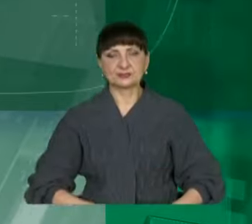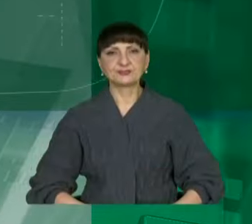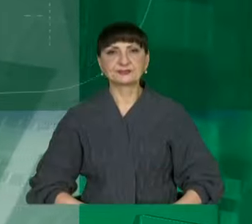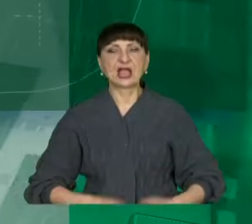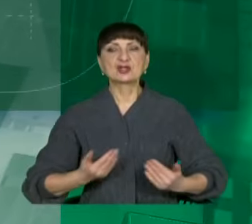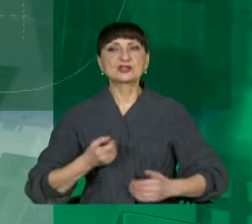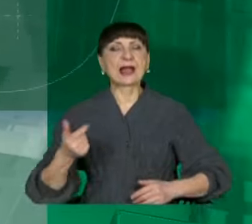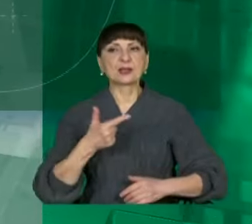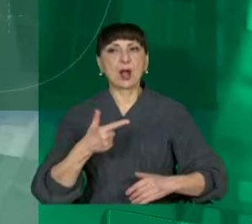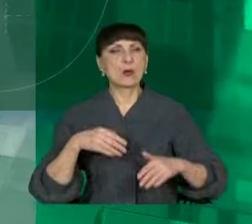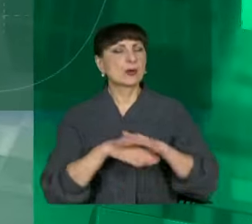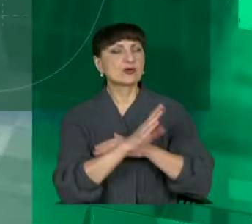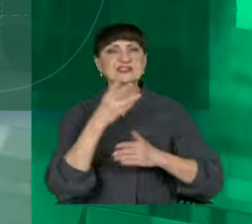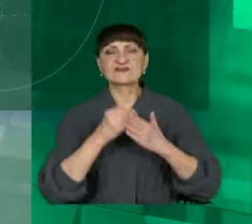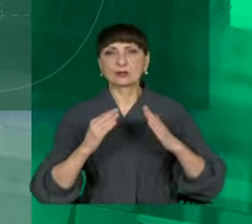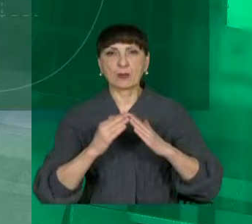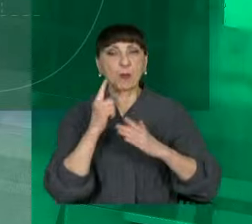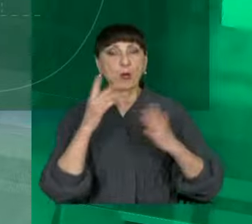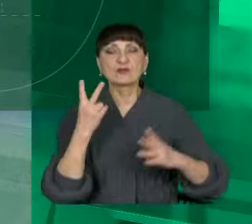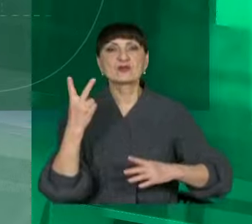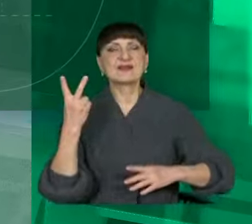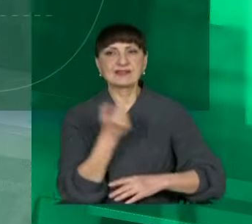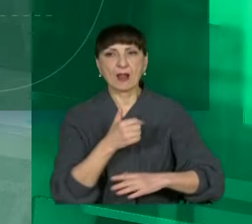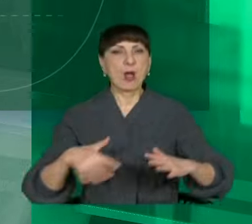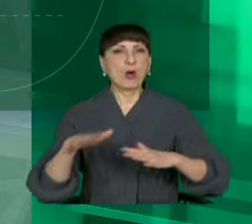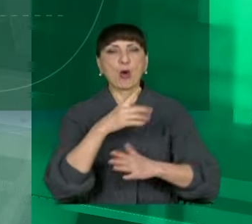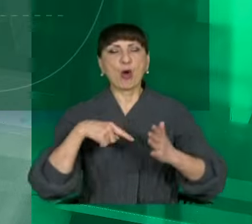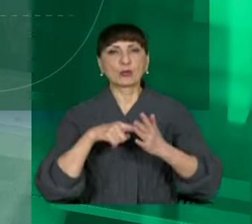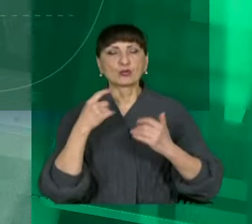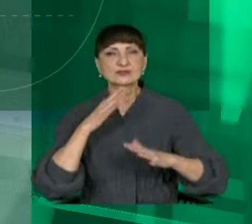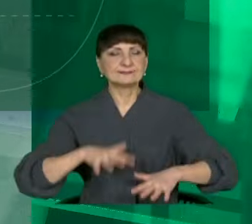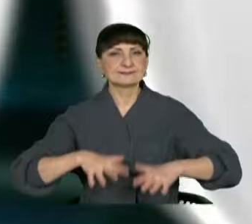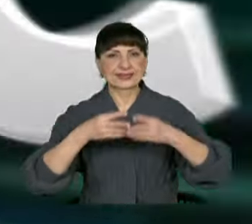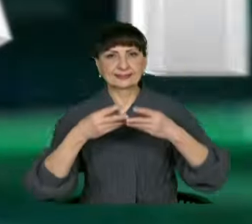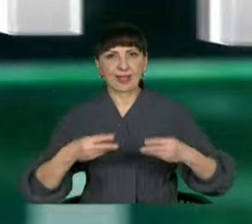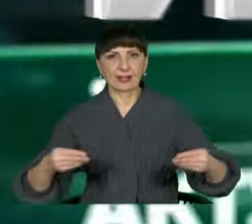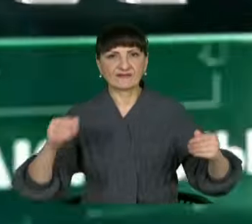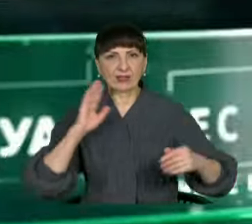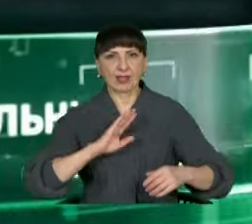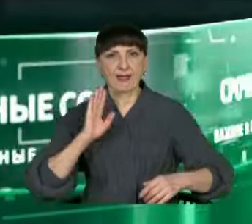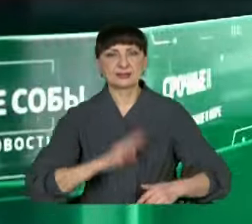Жители Атырау покидают свои дома. Больше 2 недель город утопает в талых водах.